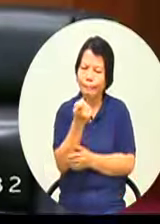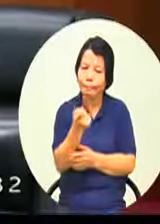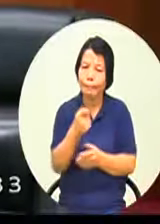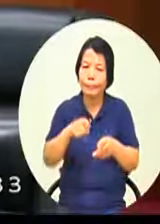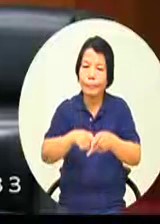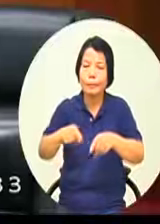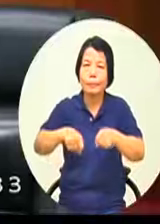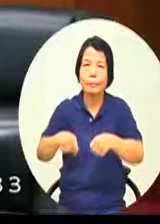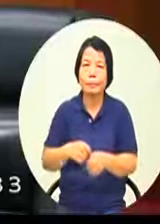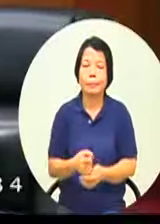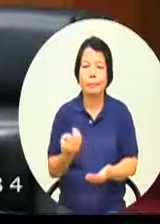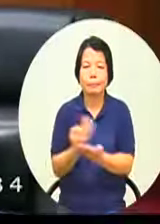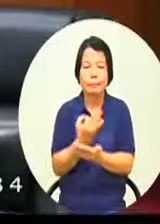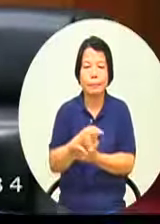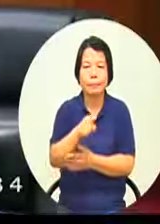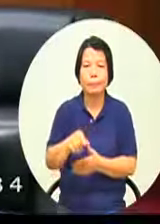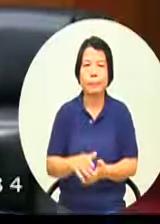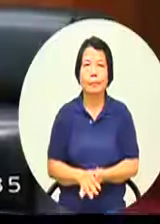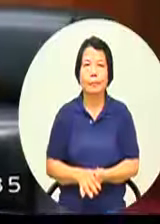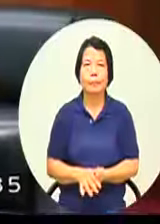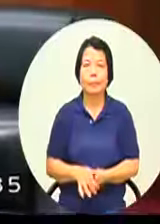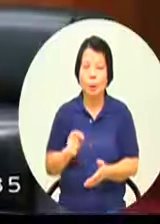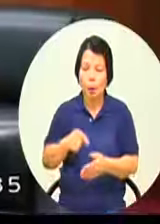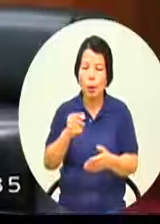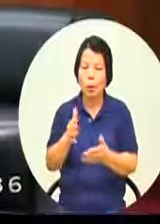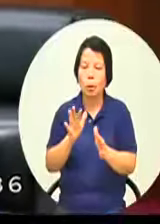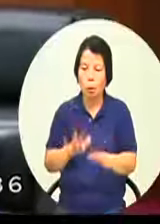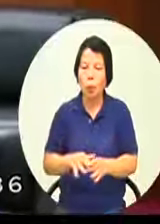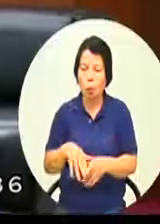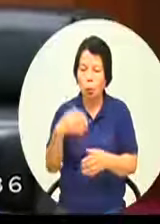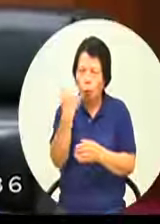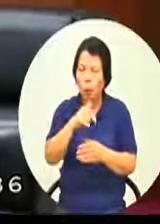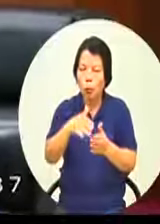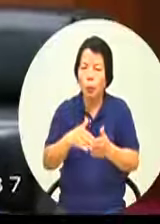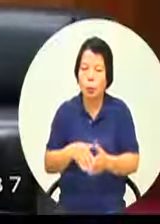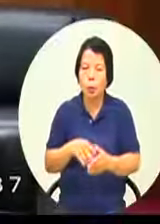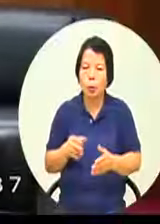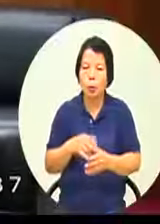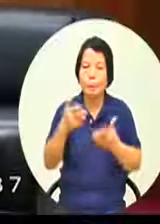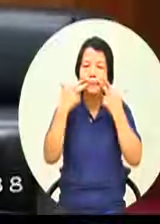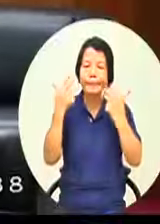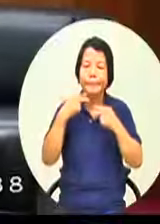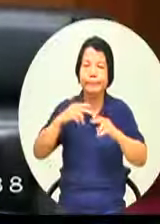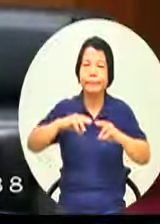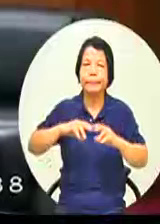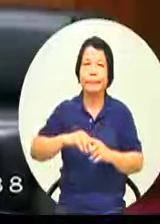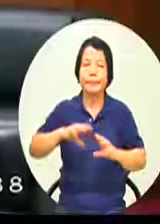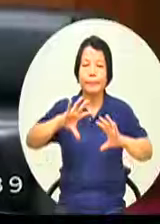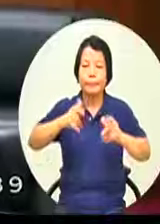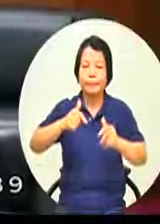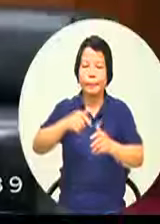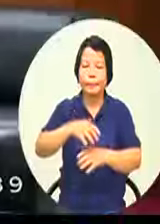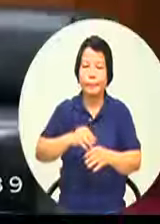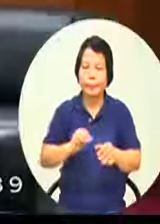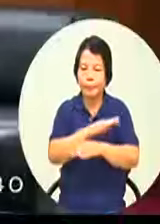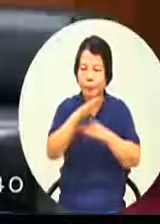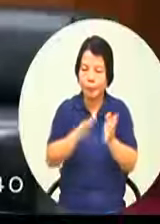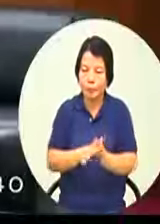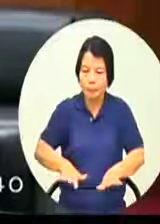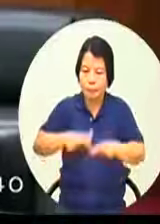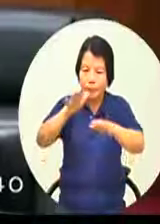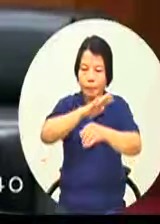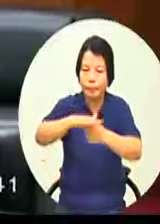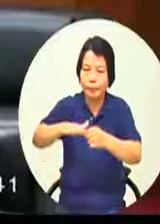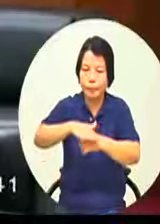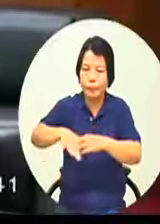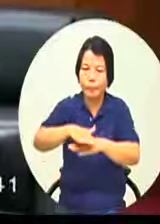毕竟它有它绝对的功能，然后不会一下子让我们的部落淹掉了哈，被淹没了哈。因为像